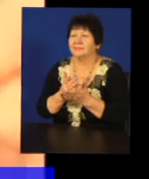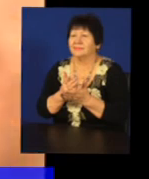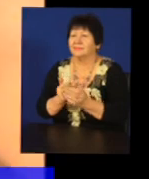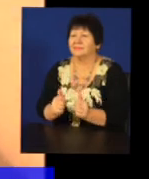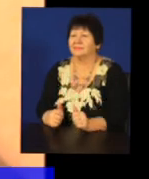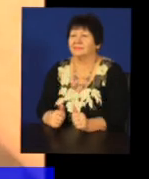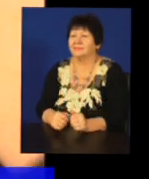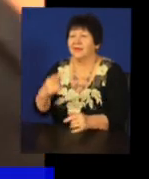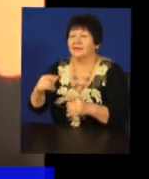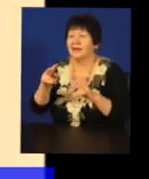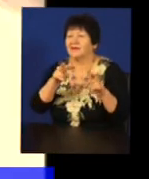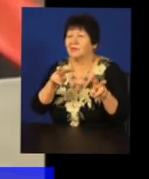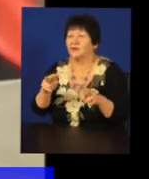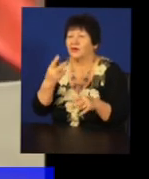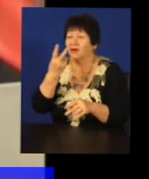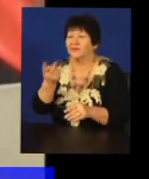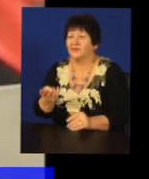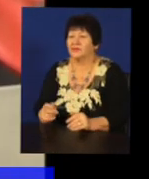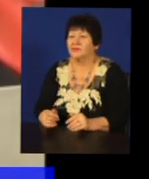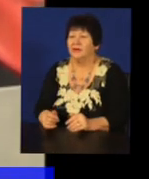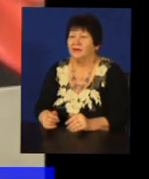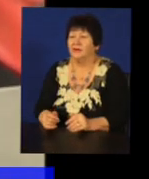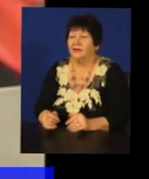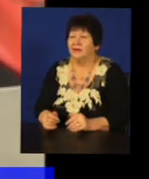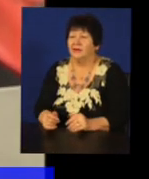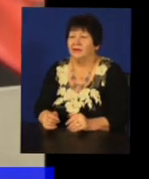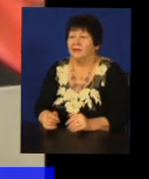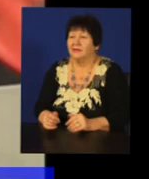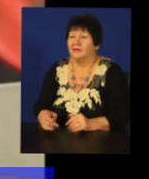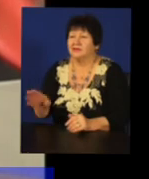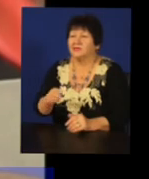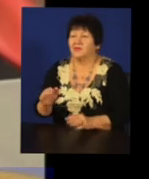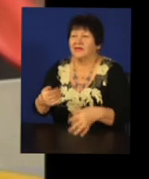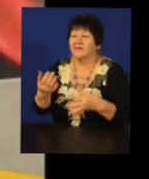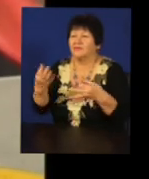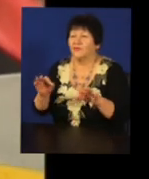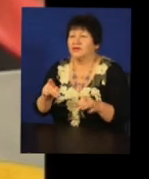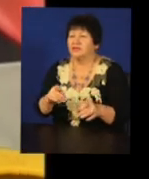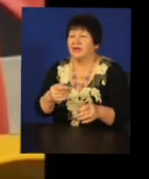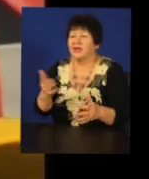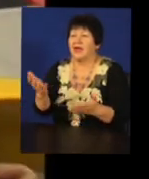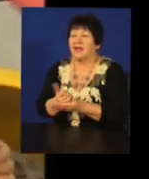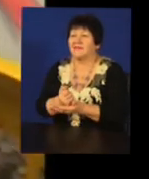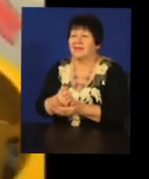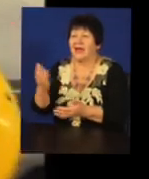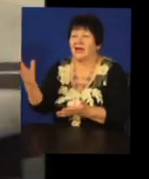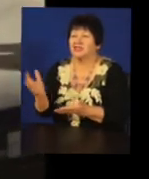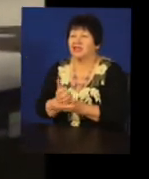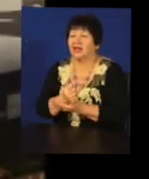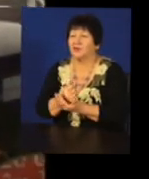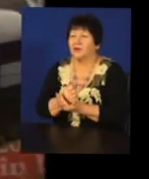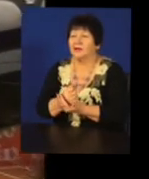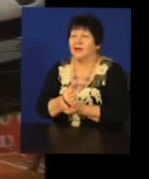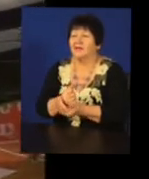câștigătorul. Telespectatorii deja au văzut, internauții au văzut și acum dați-mi voie să spun și eu cine este câștigătorul. Și